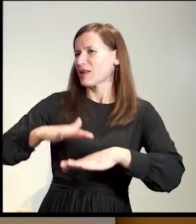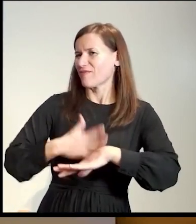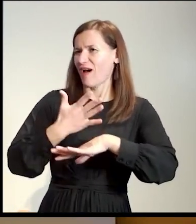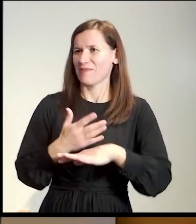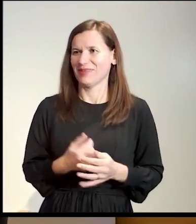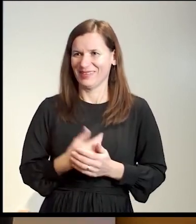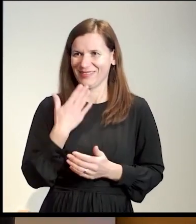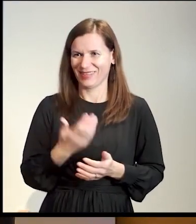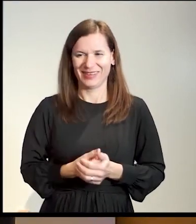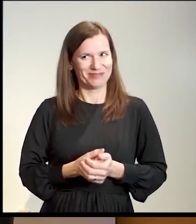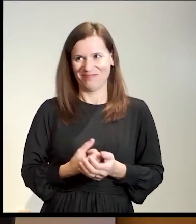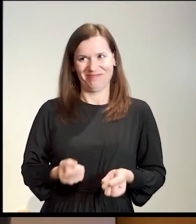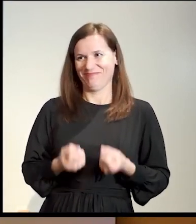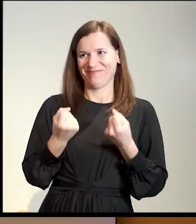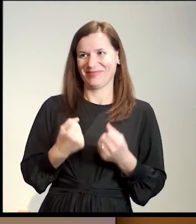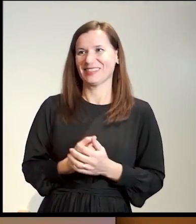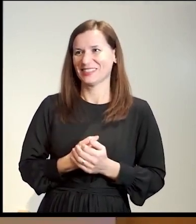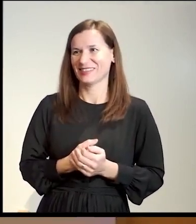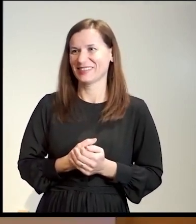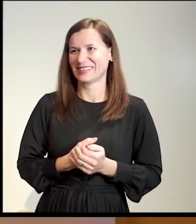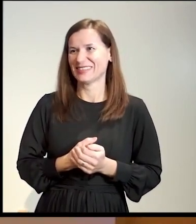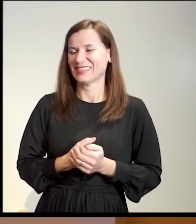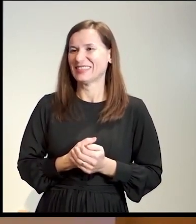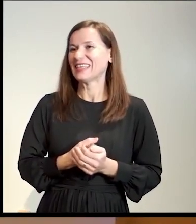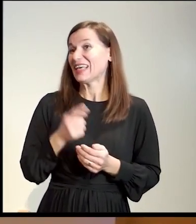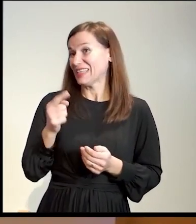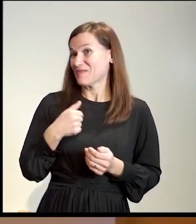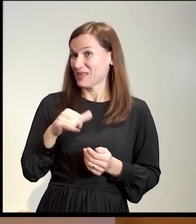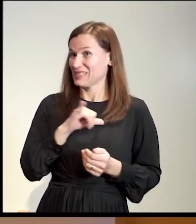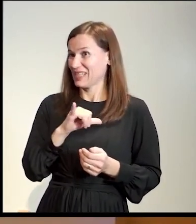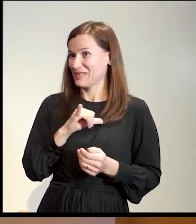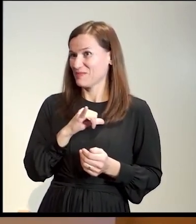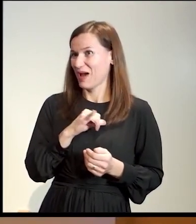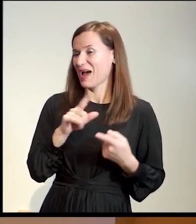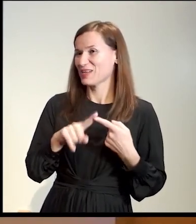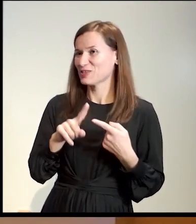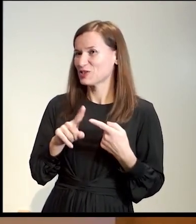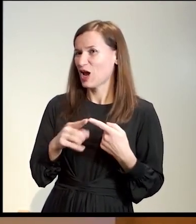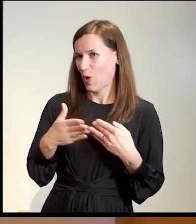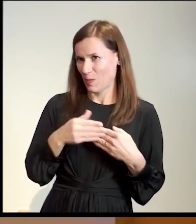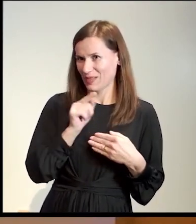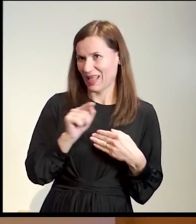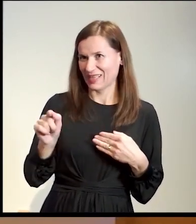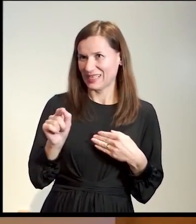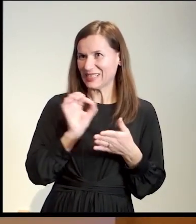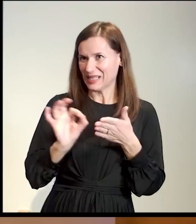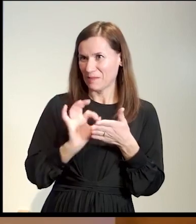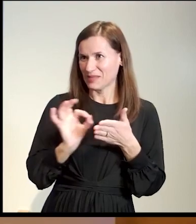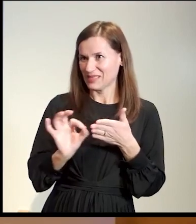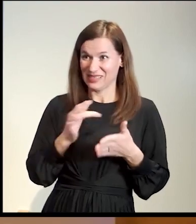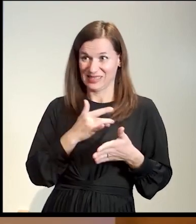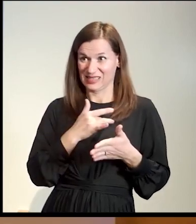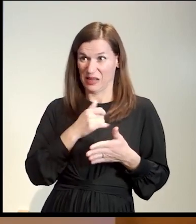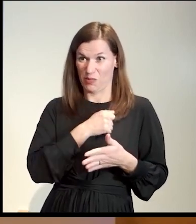Srček. Zdaj, zanima me, če ob takih zapisih srce